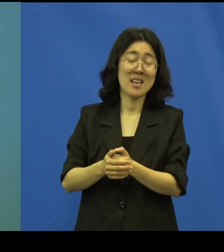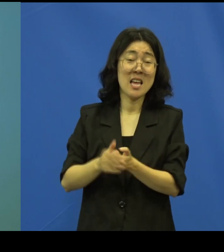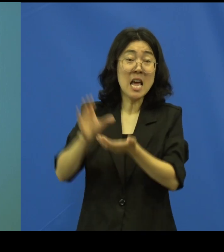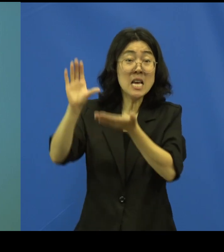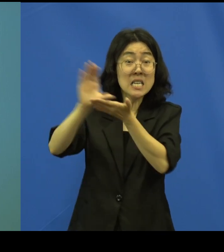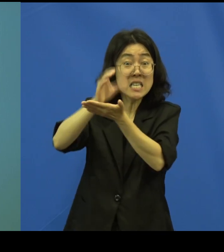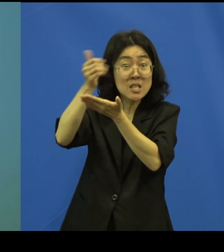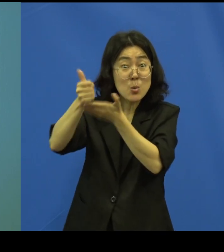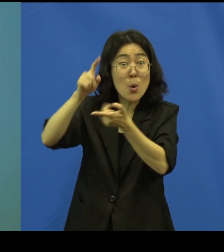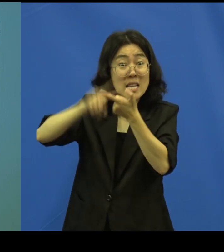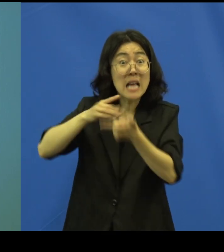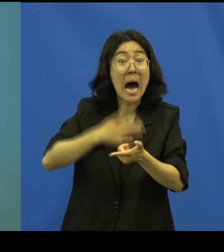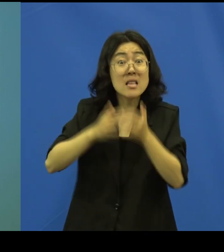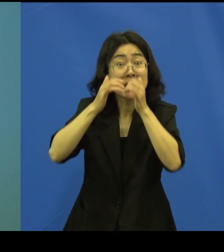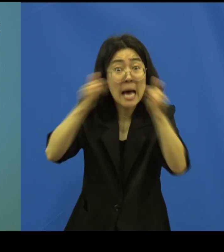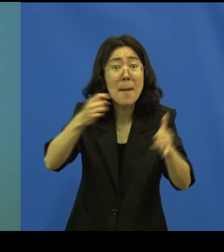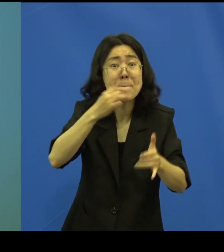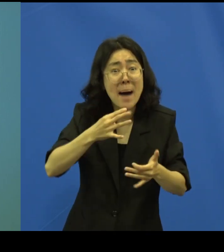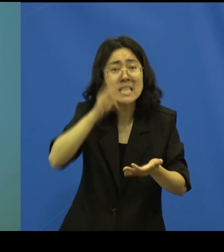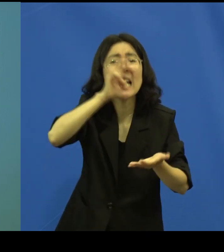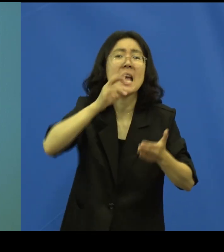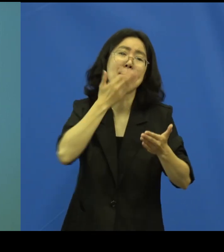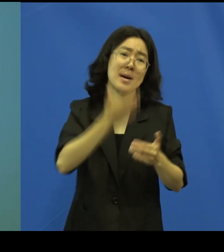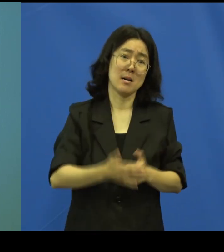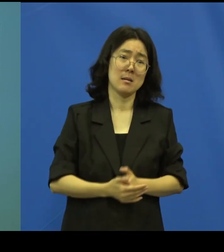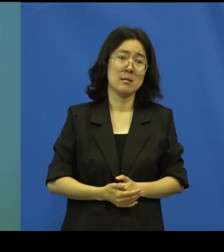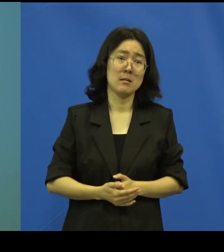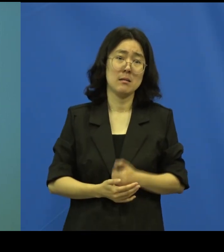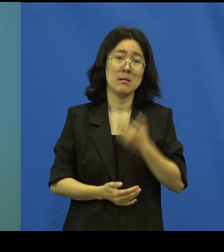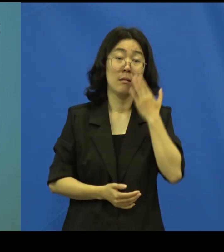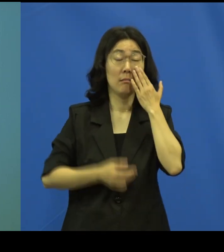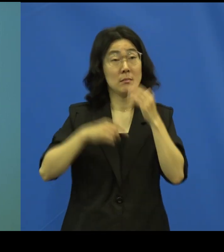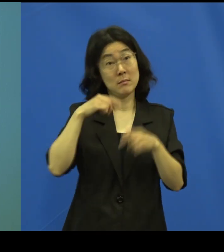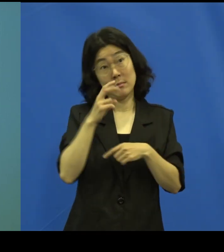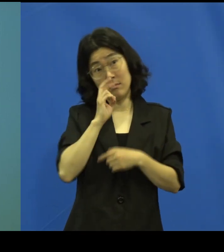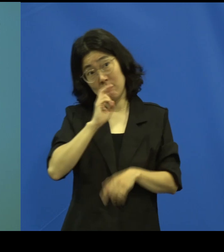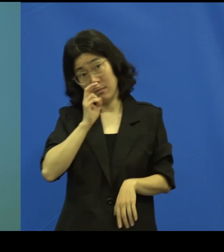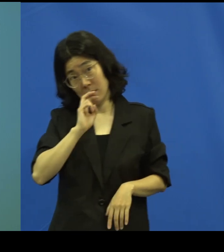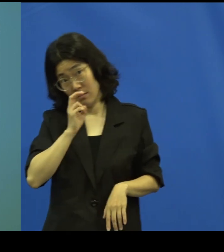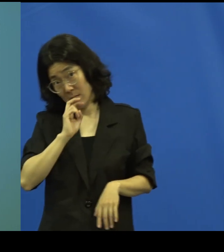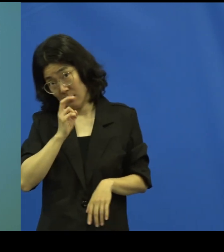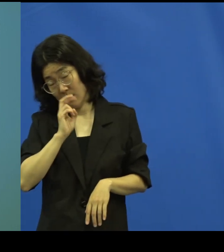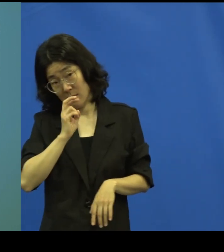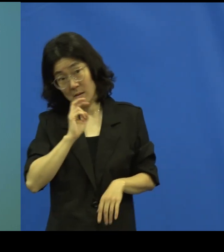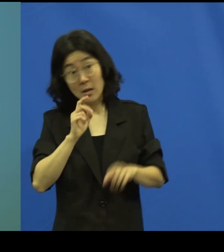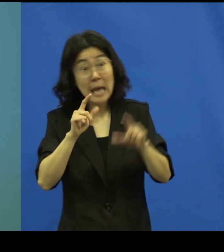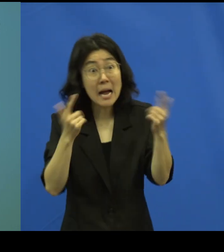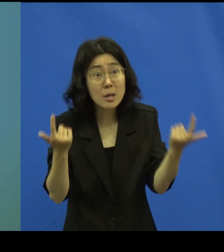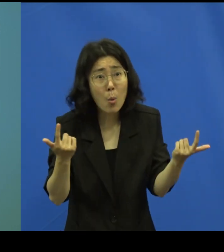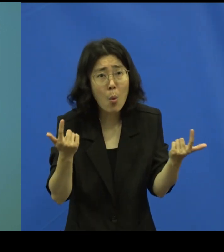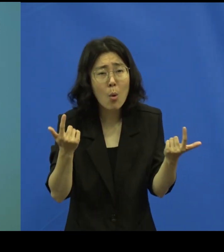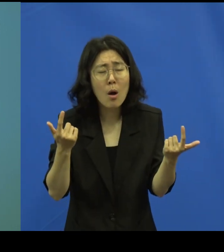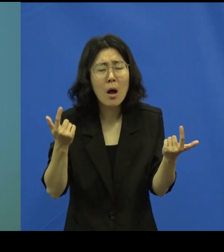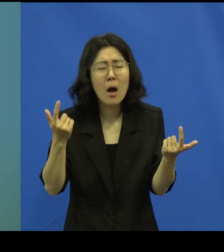자는 승리의 노래. 그래서 우리가 어린 양 예수를 찬양할 때 마귀는 힘을 잃고 떠나가게 됩니다.